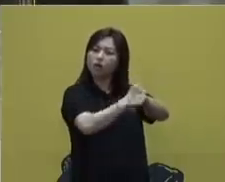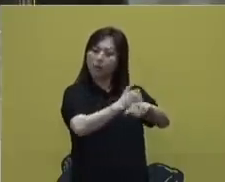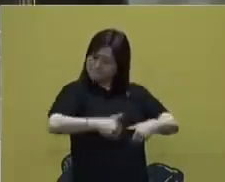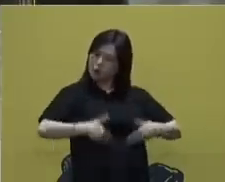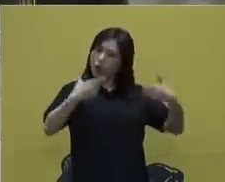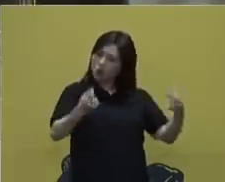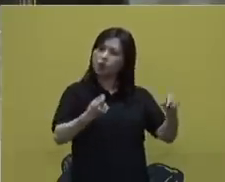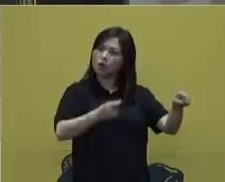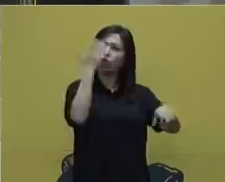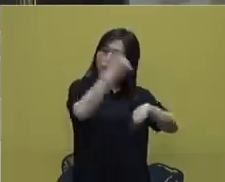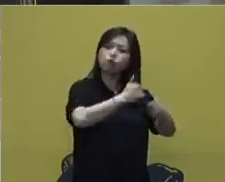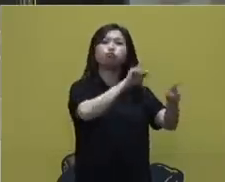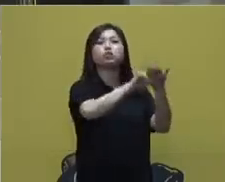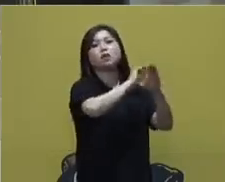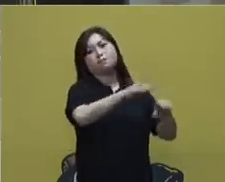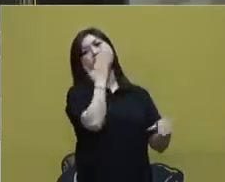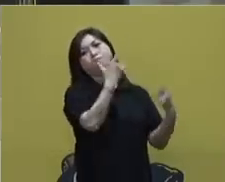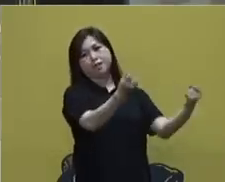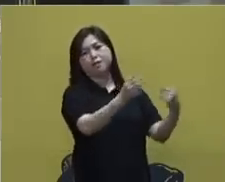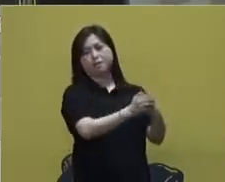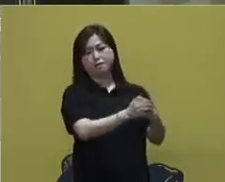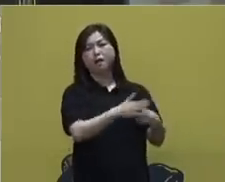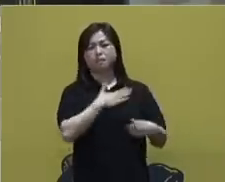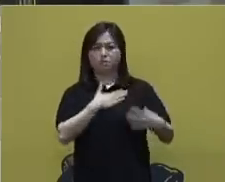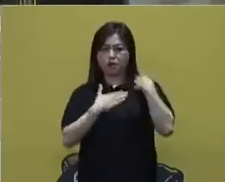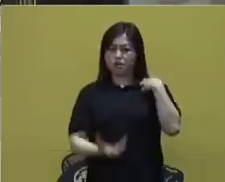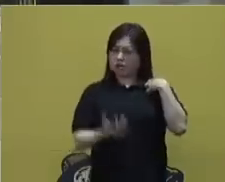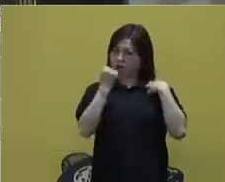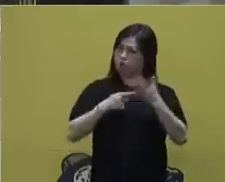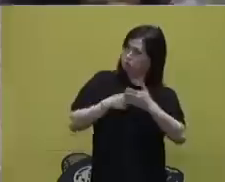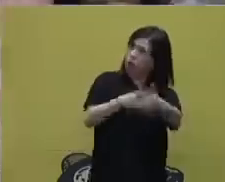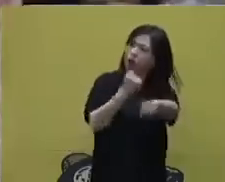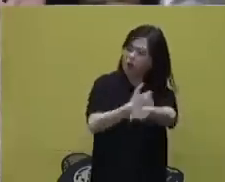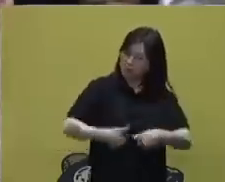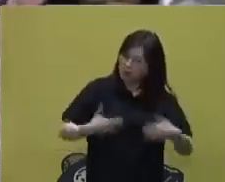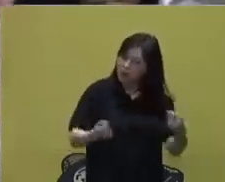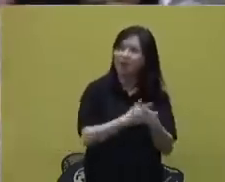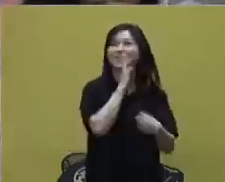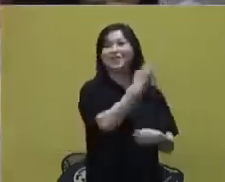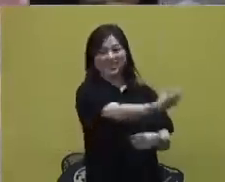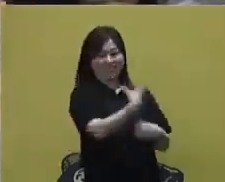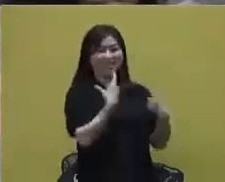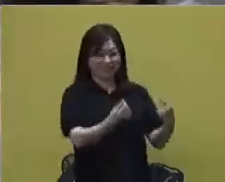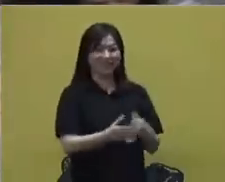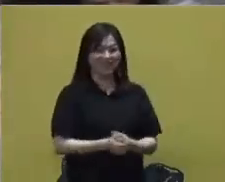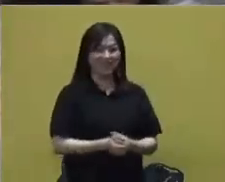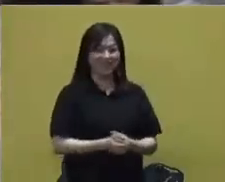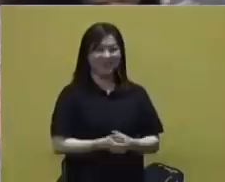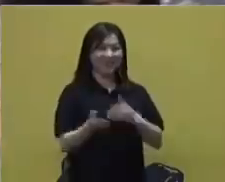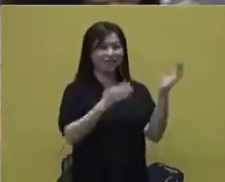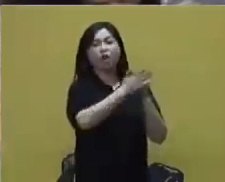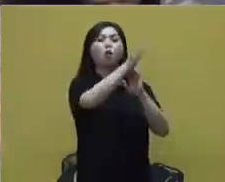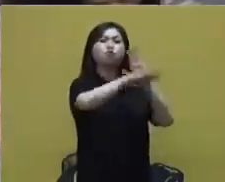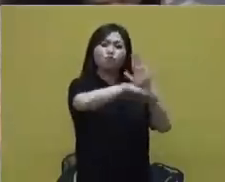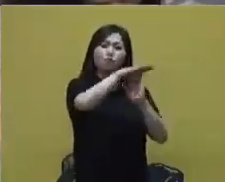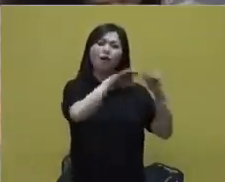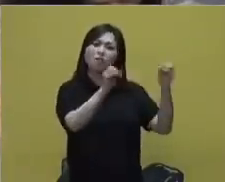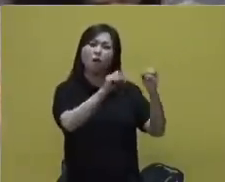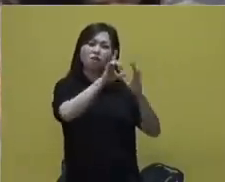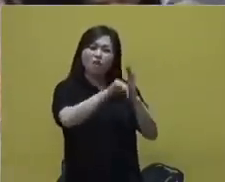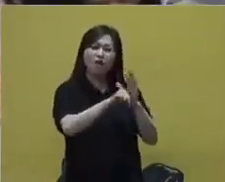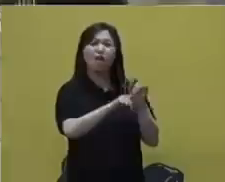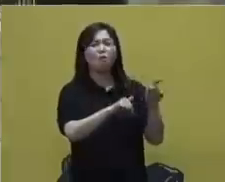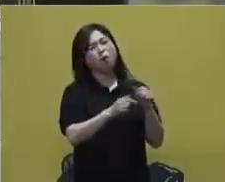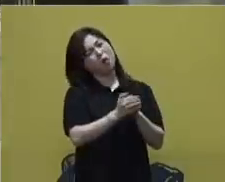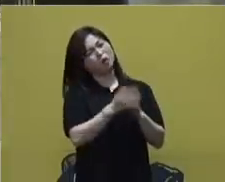이 문제를 해결될 거라고 보고 있습니다. 주도적으로 담대하게 좀 임할 필요가 있다는 말씀을 해주셨습니다. 예. 사실 이제 국민들과의 또 소통 문제도 있기 때문에